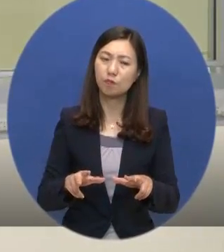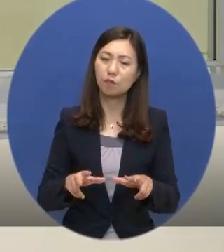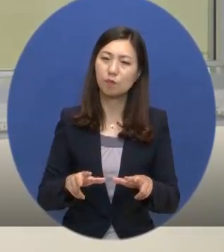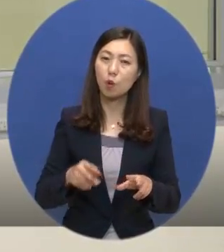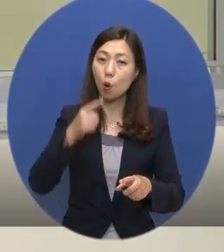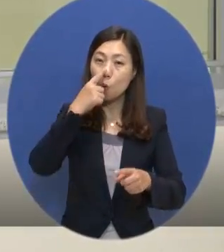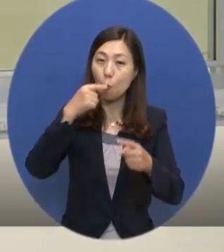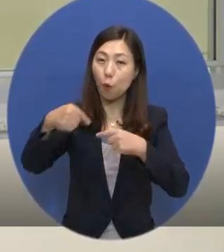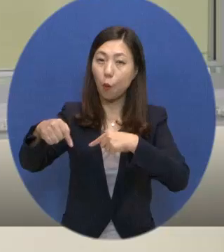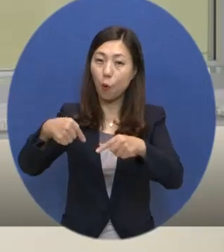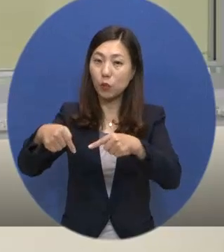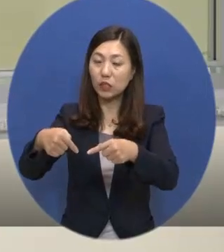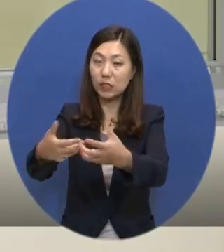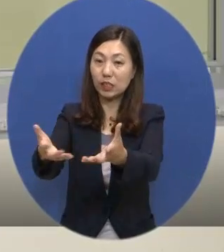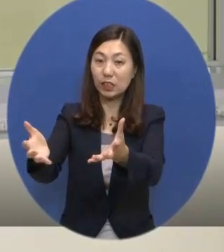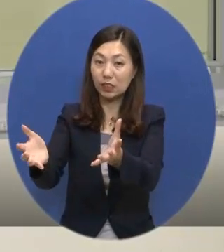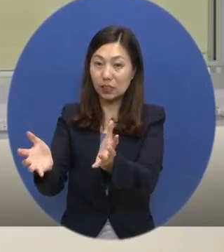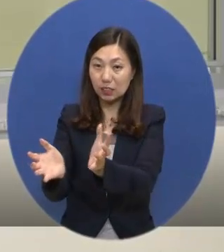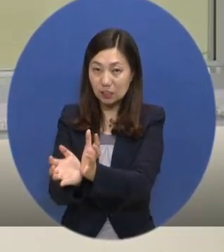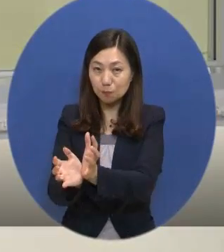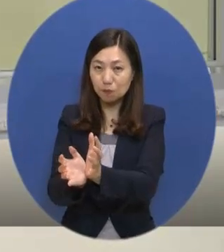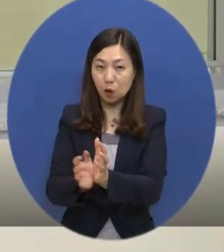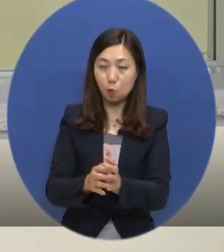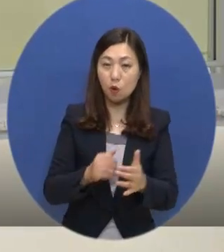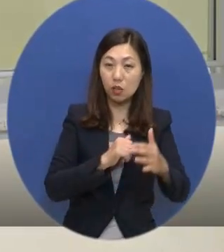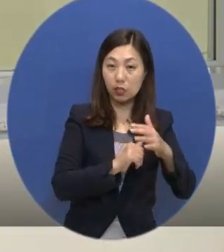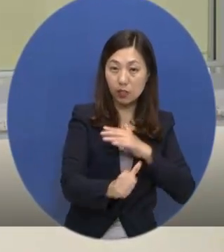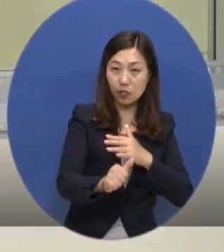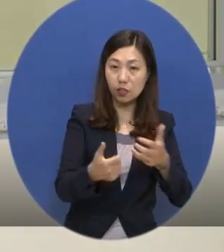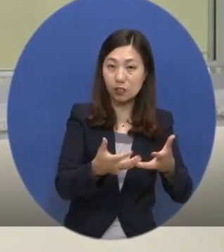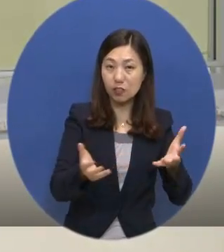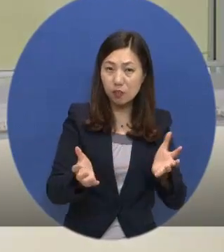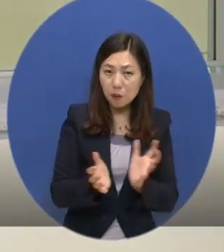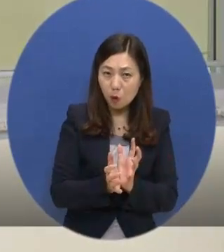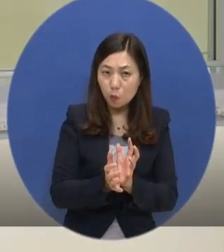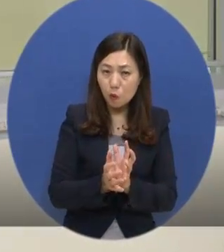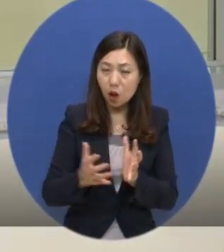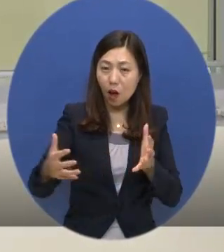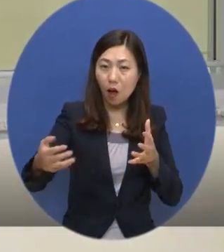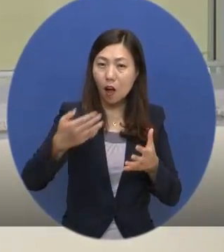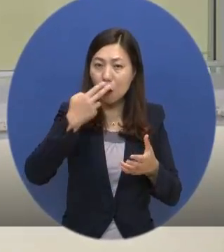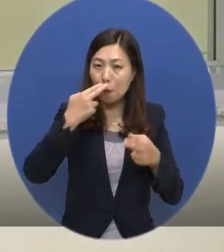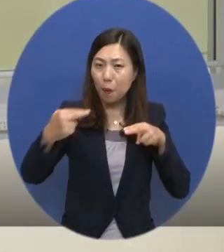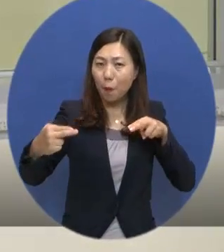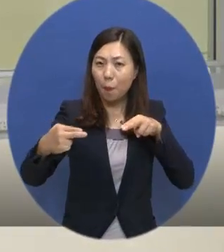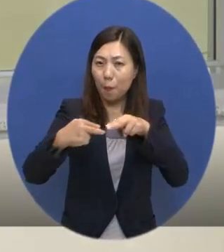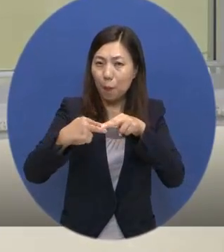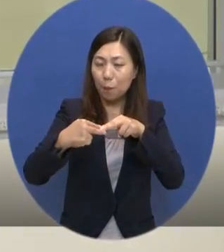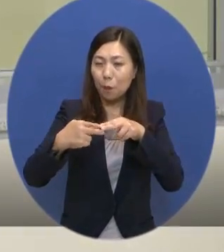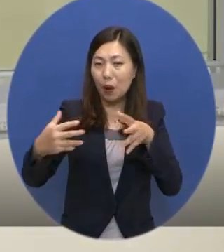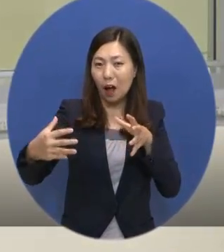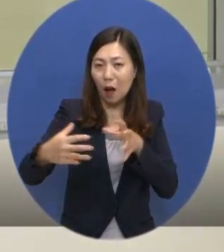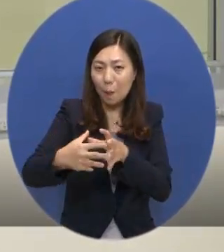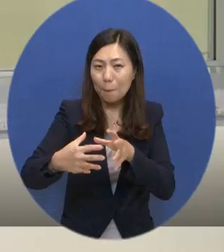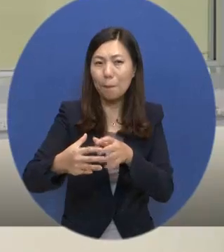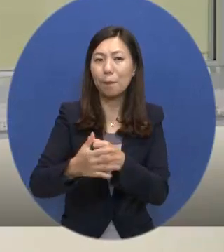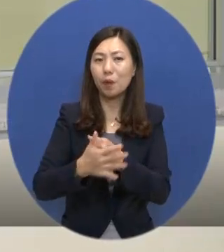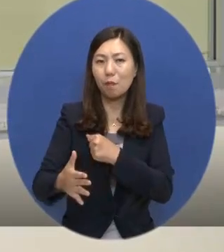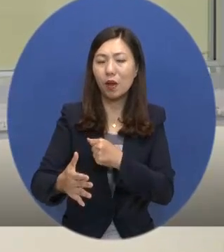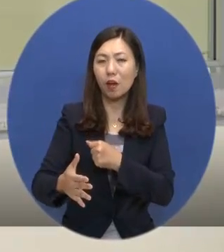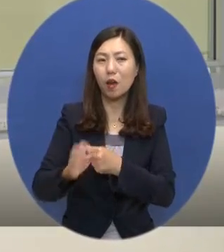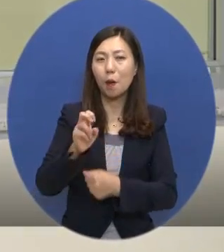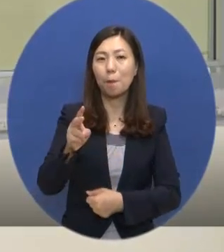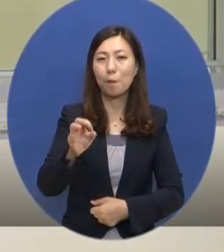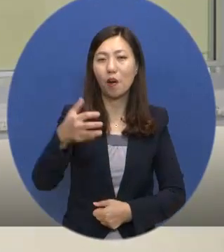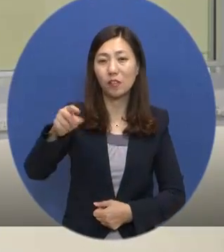지금 이제 코치진들하고 스태프들하고 선수들하고 좀 하나가 돼갖고 지금 이제 평창 때 좋은 결과를